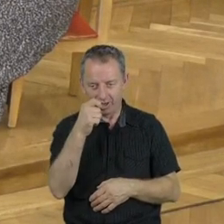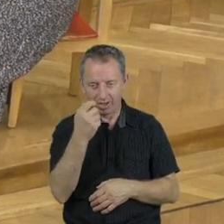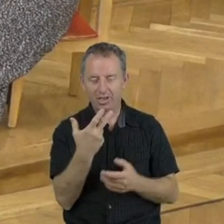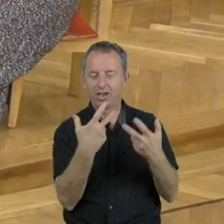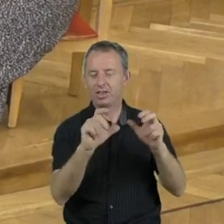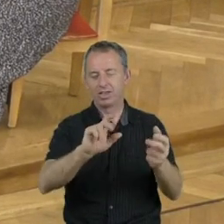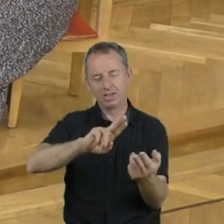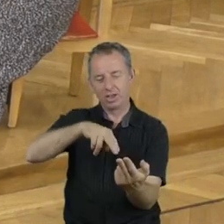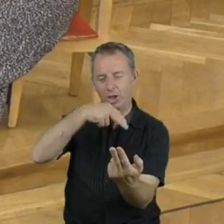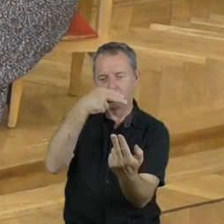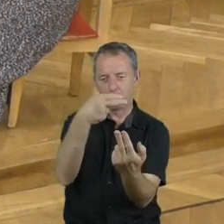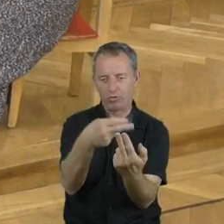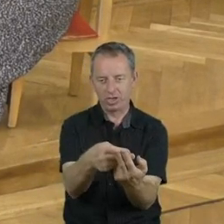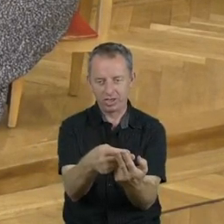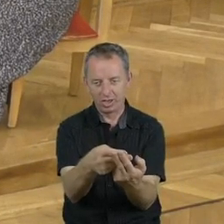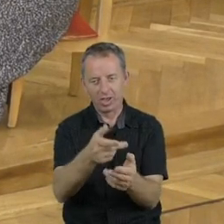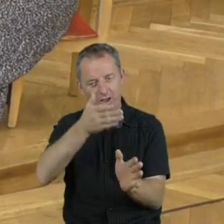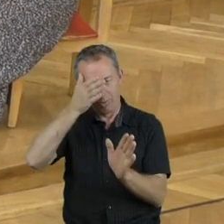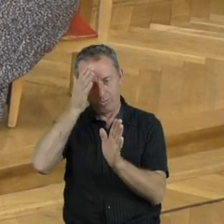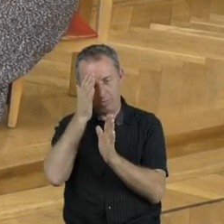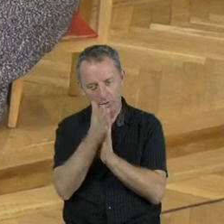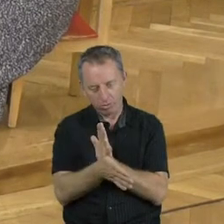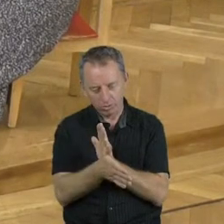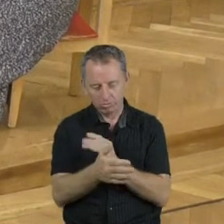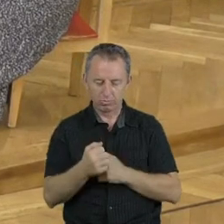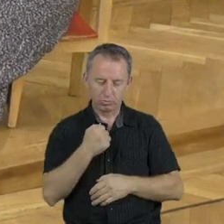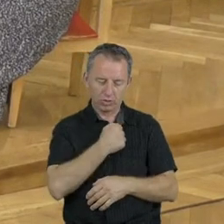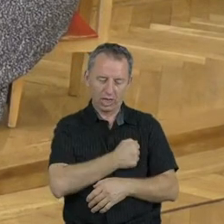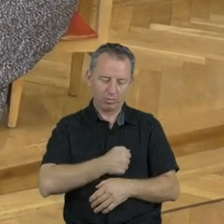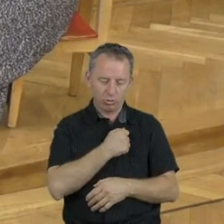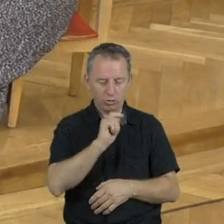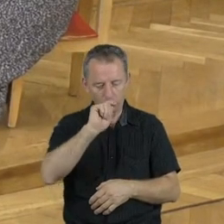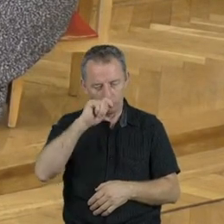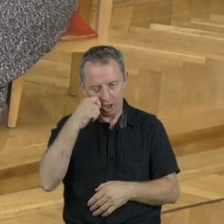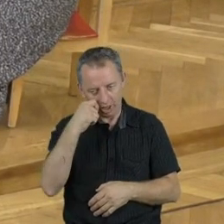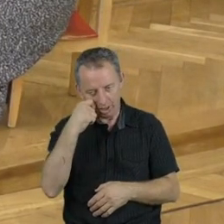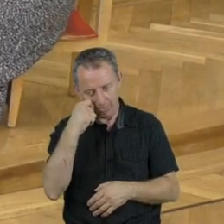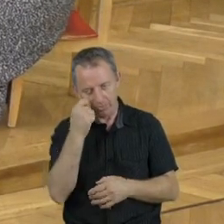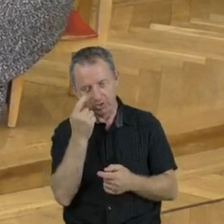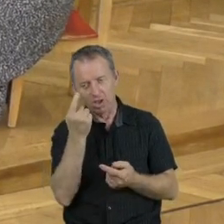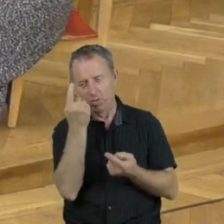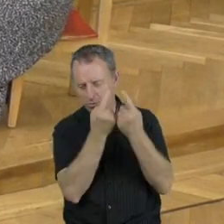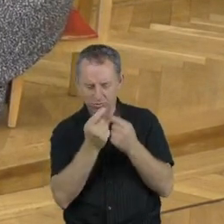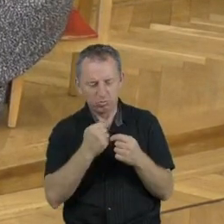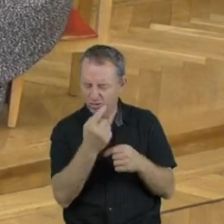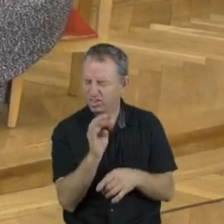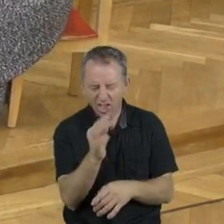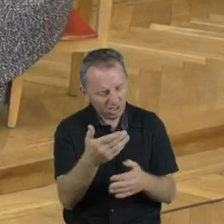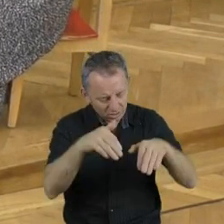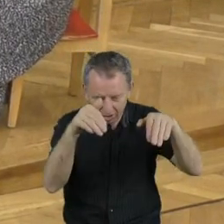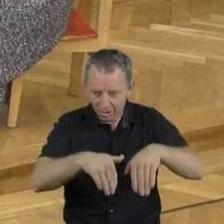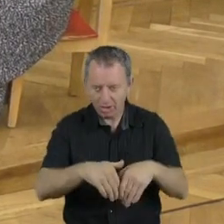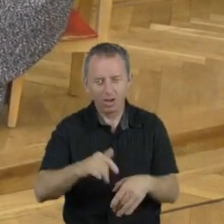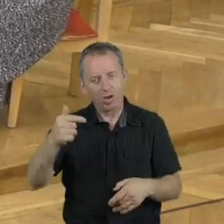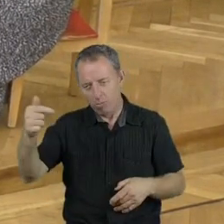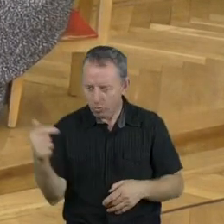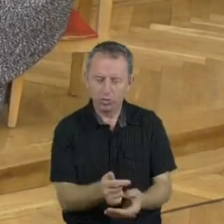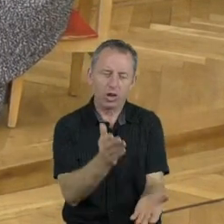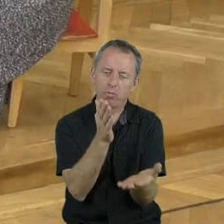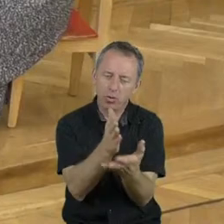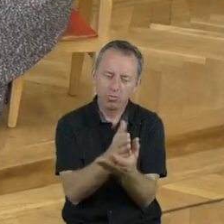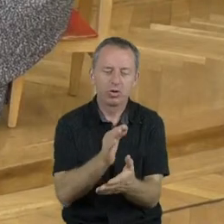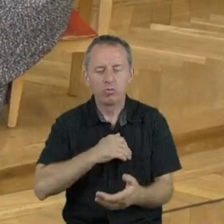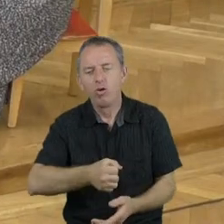nie odpowiedział, po prostu się zasmucił. Ale pomyślał, no tak nie może być, ja muszę jakoś pomóc